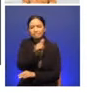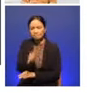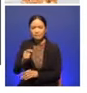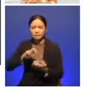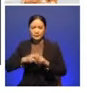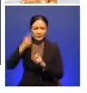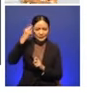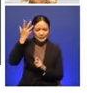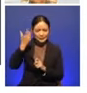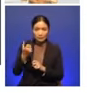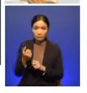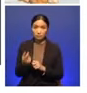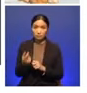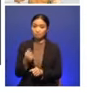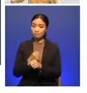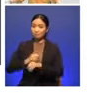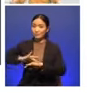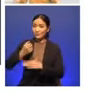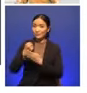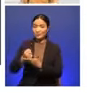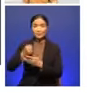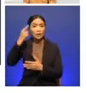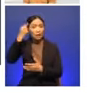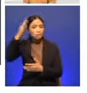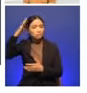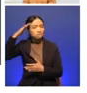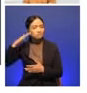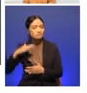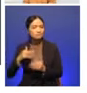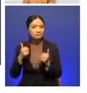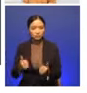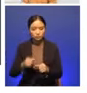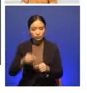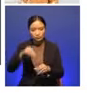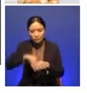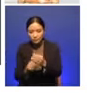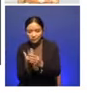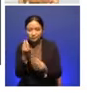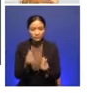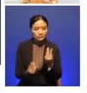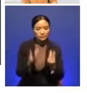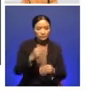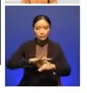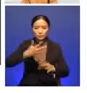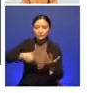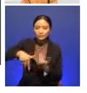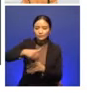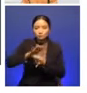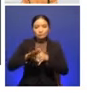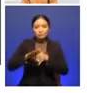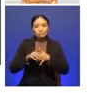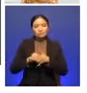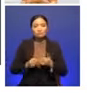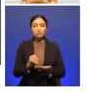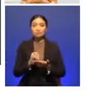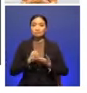ครับขณะเดียวกันธรรมชาติเนี่ยนะครับมีงานวิจัยต่างประเทศมากมายเลยนะครับเมื่อเราไปอยู่กับธรรมชาติเนี่ยมันจะ